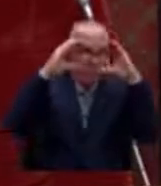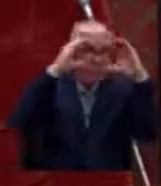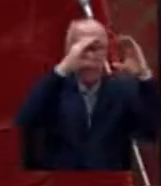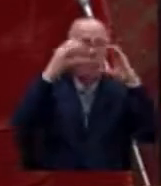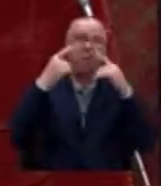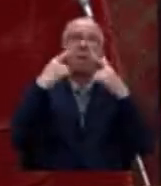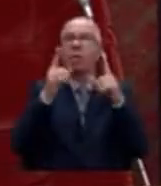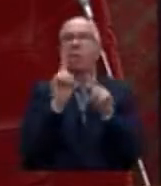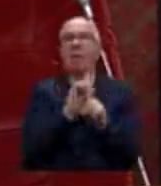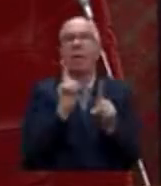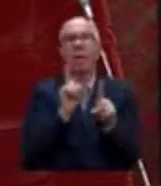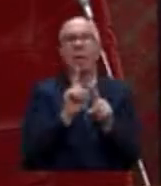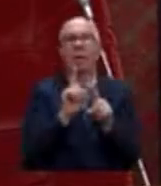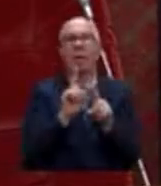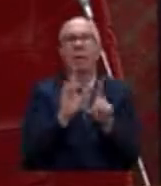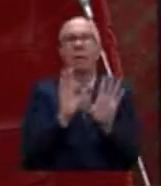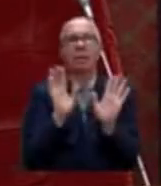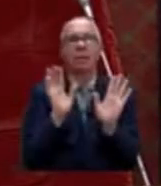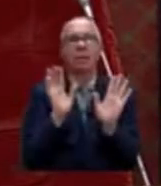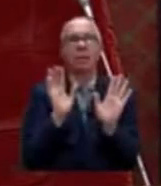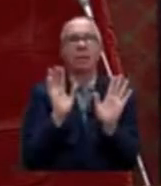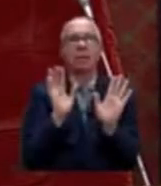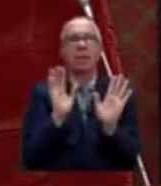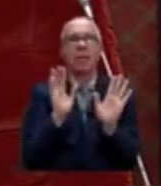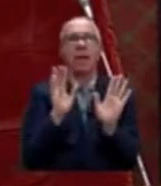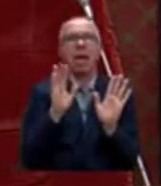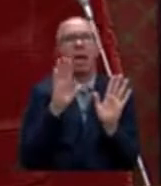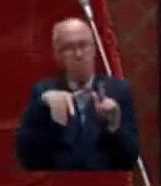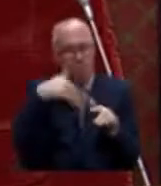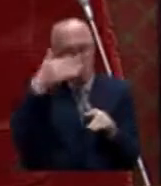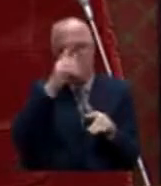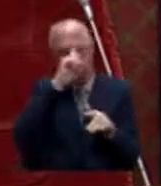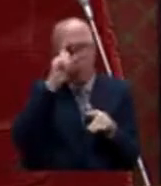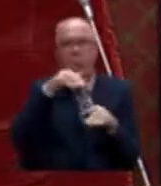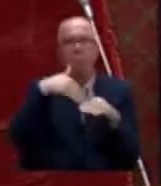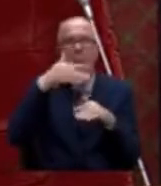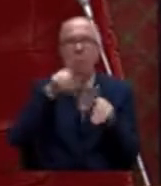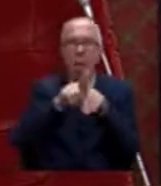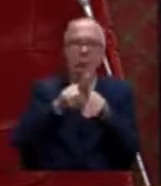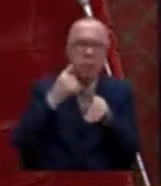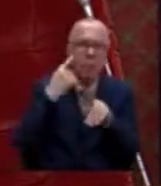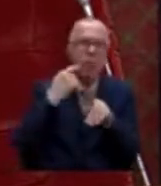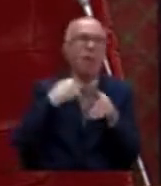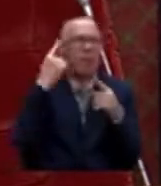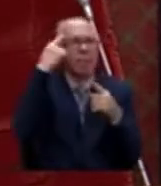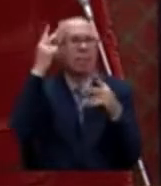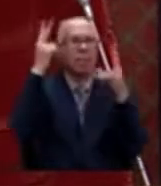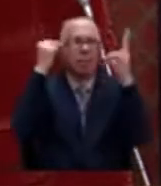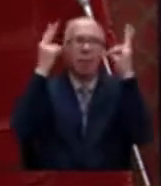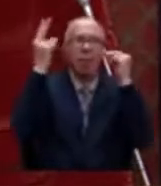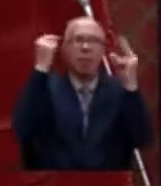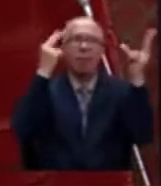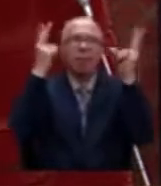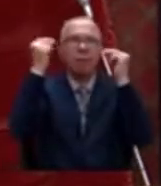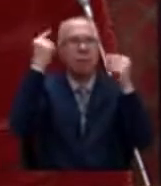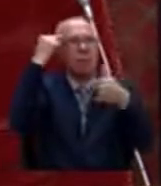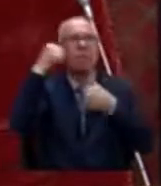الفقرات ديال التوزيع. فلذلك ان شاء الله هذا الشيء كيتصدرك دابا، وغادي دار واحد لومبالاج،